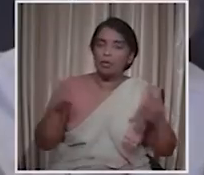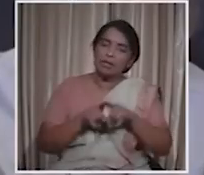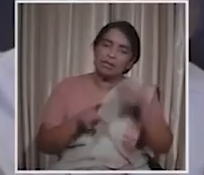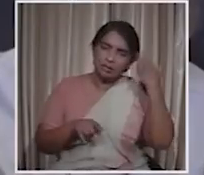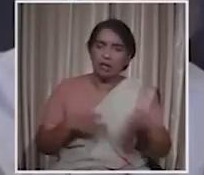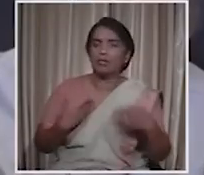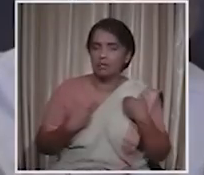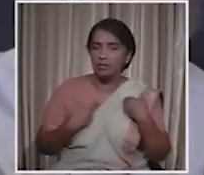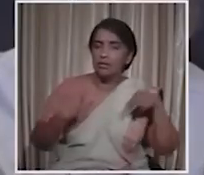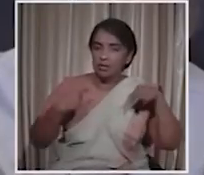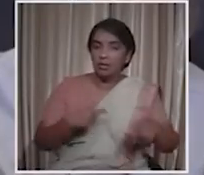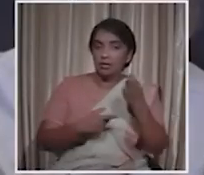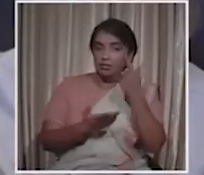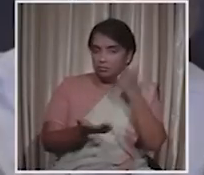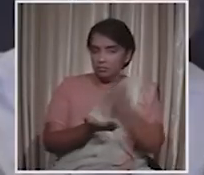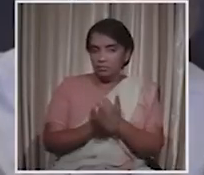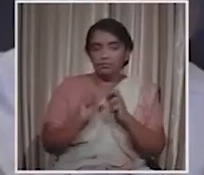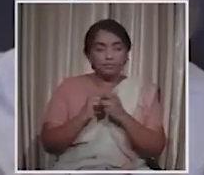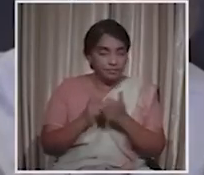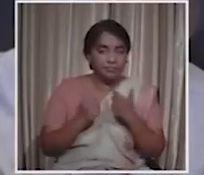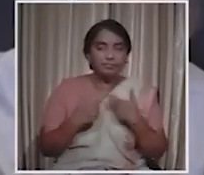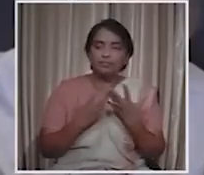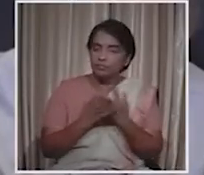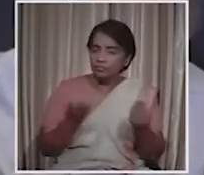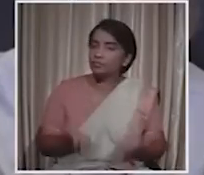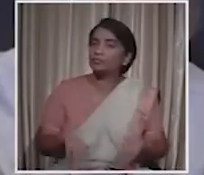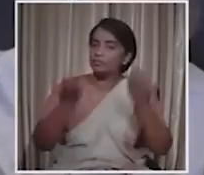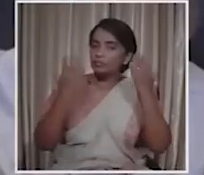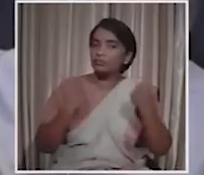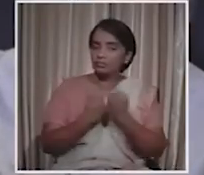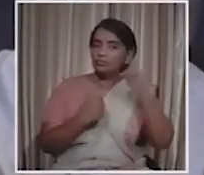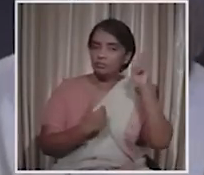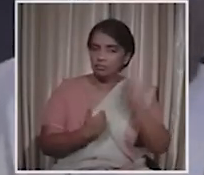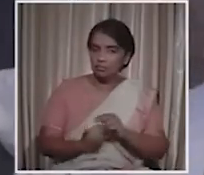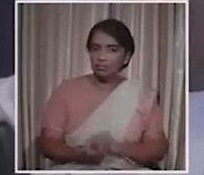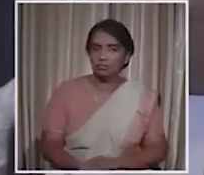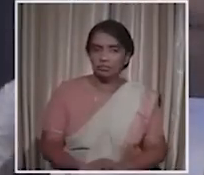නිසා අපි මේ ආර්ථික අර්බුදය දැලෙන් මිදමු. අපි එක්වි අභියෝගය ජයගමු.